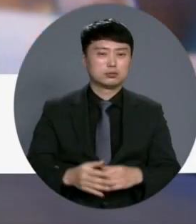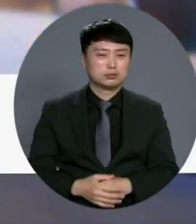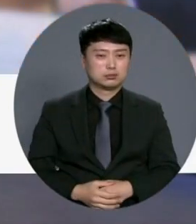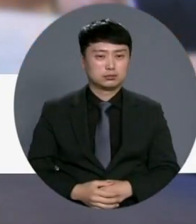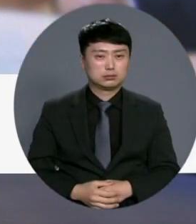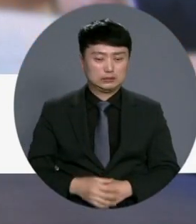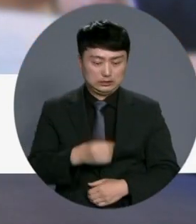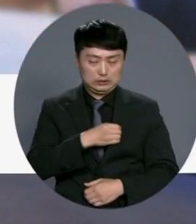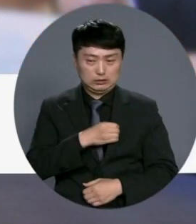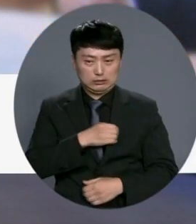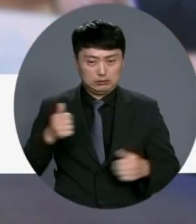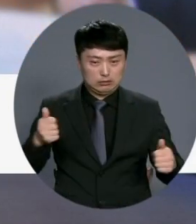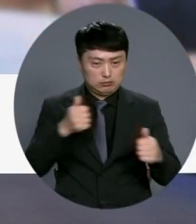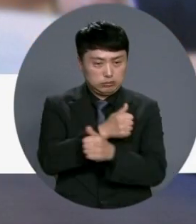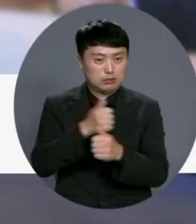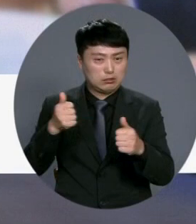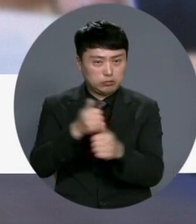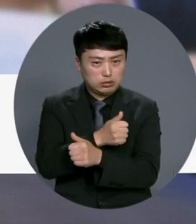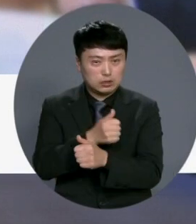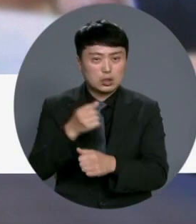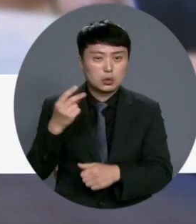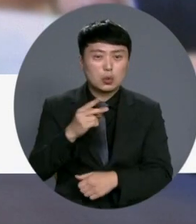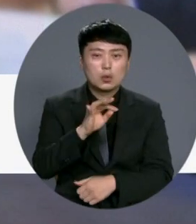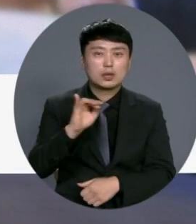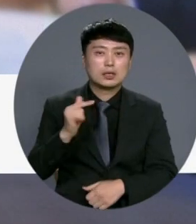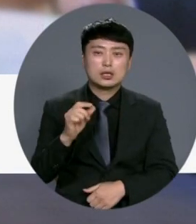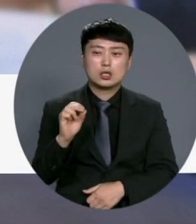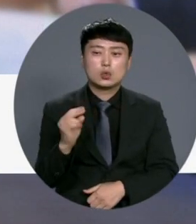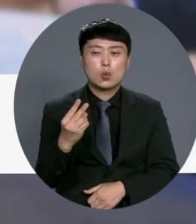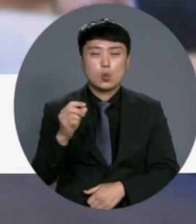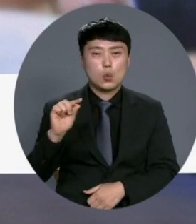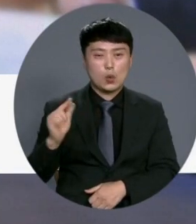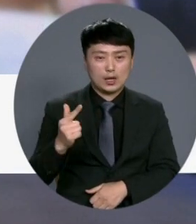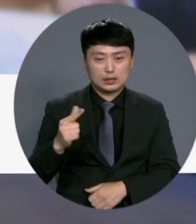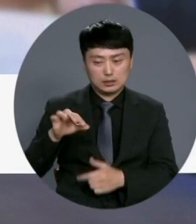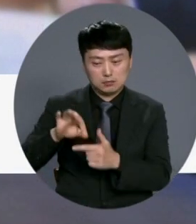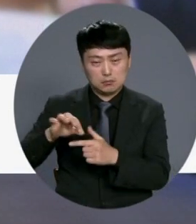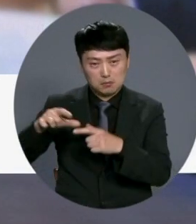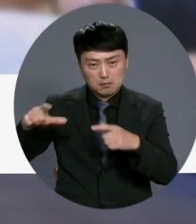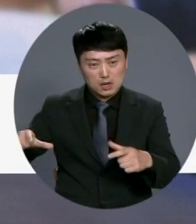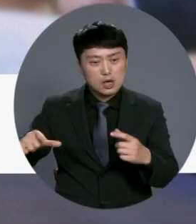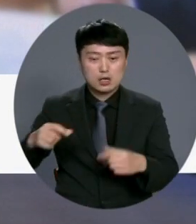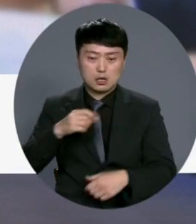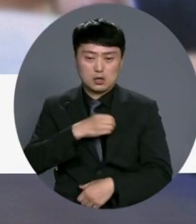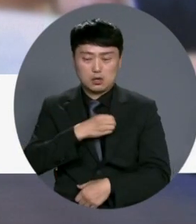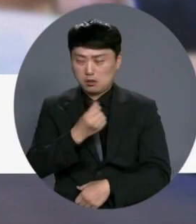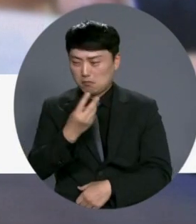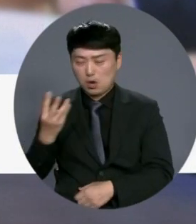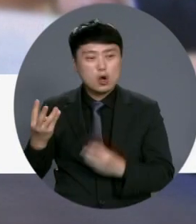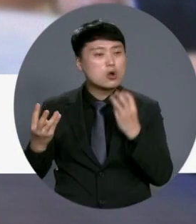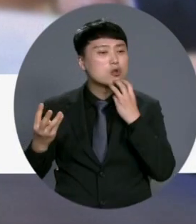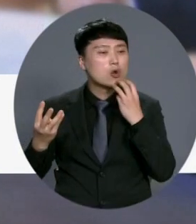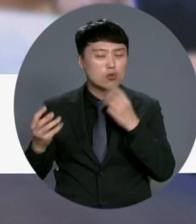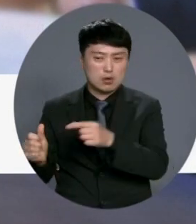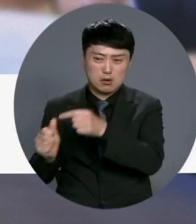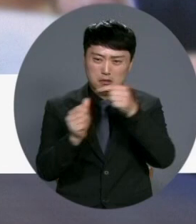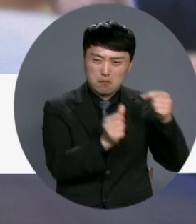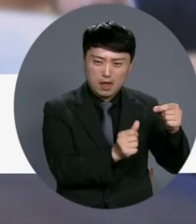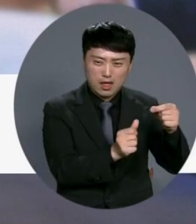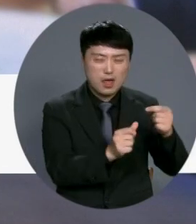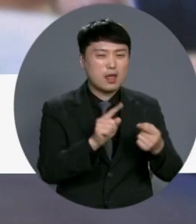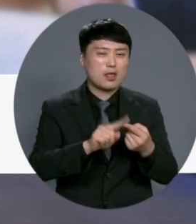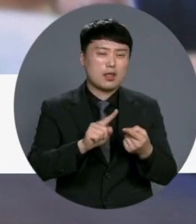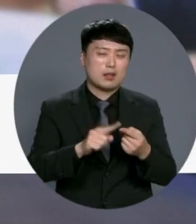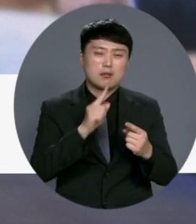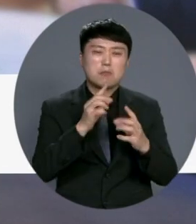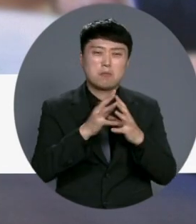툭하면 물갈이론이 불거지더니 인요한 혁신위원장의 영남권 중진의 수도권 차출 발언까지 더해져 있습니다. 지역